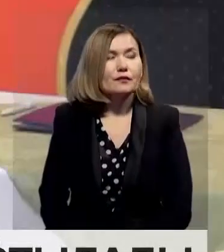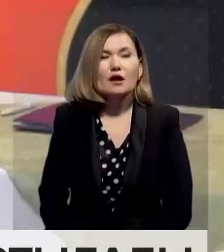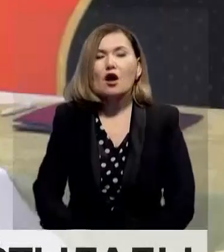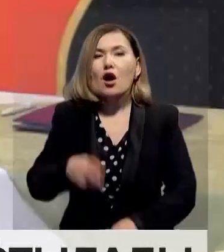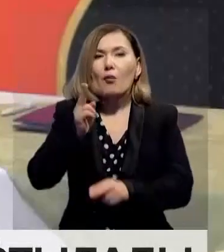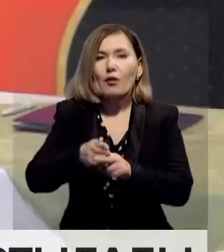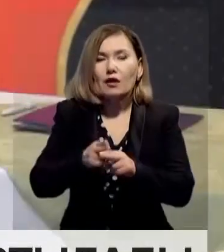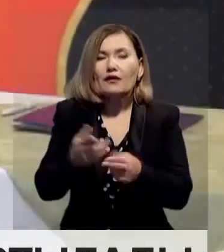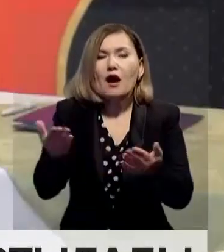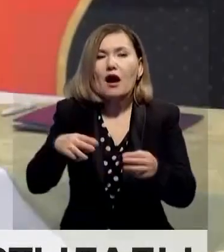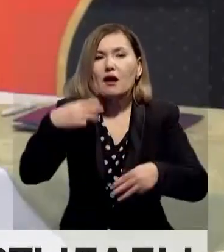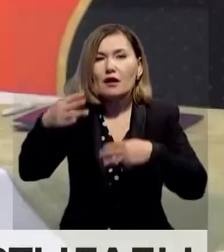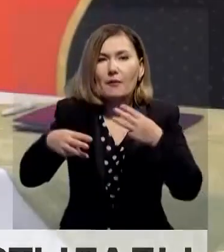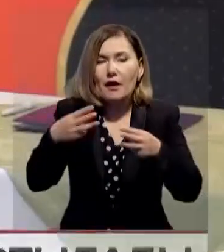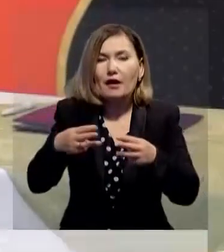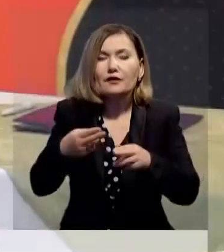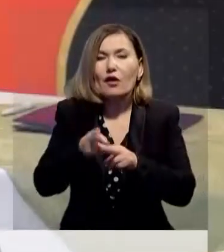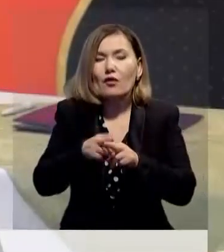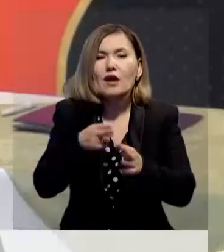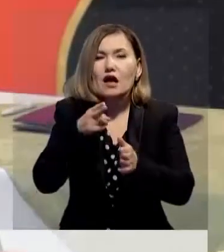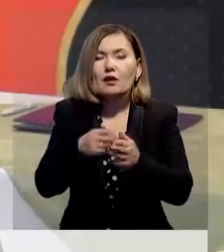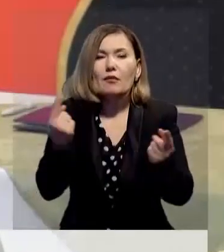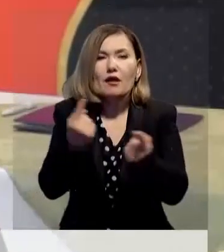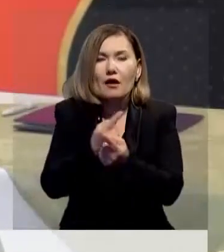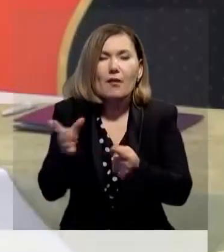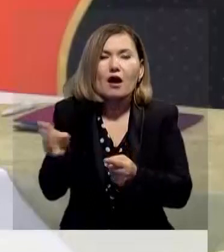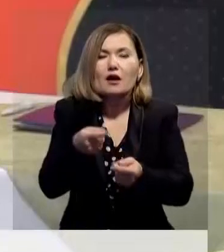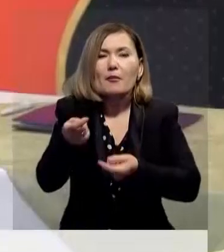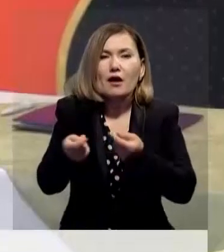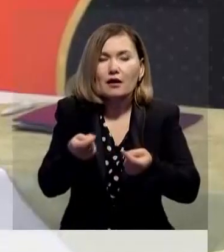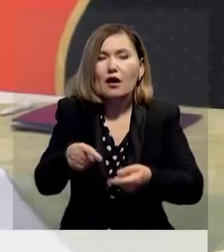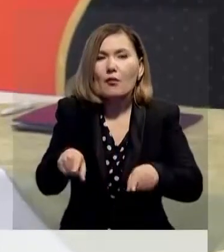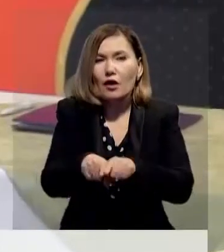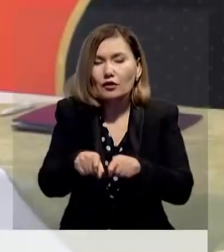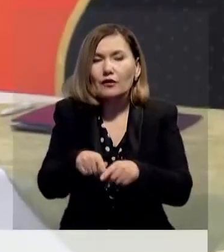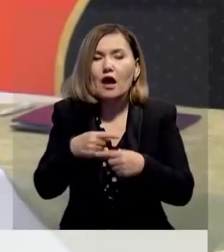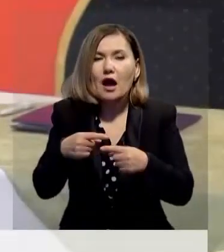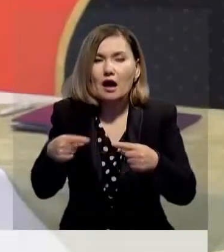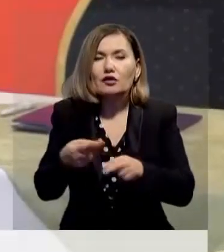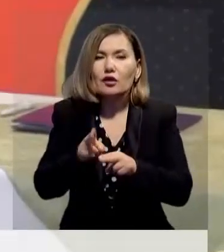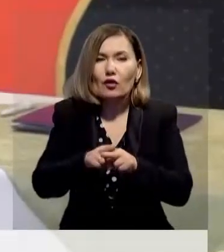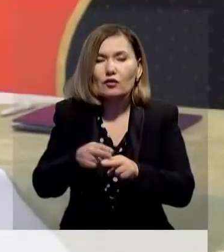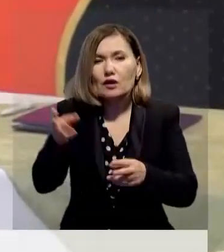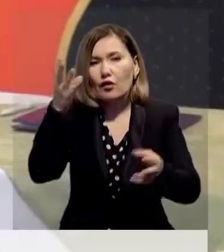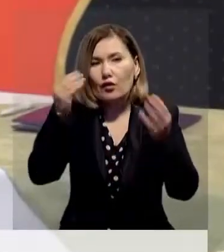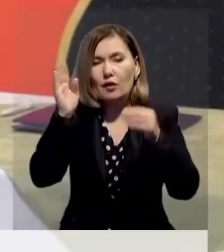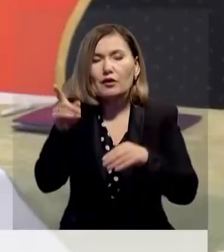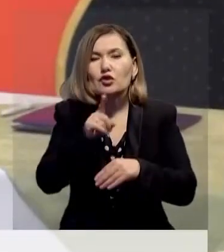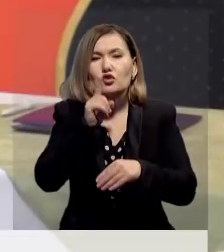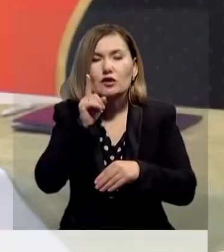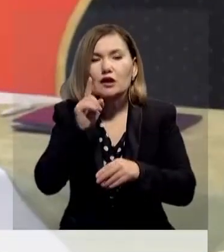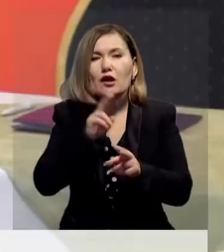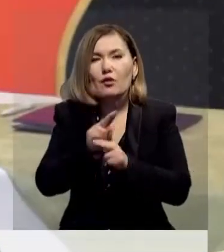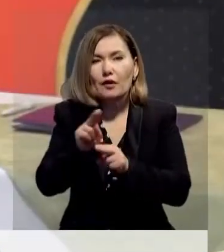Болат қалай балқиды, тепловоздар қалай жүреді, оның бәрі қалай басқарылады. Көбінде осы туралы түсінік жоқ. Менің ойымша кейбір шектеулерге